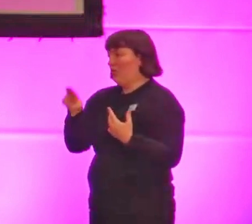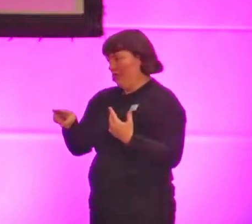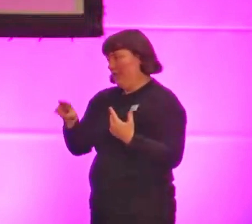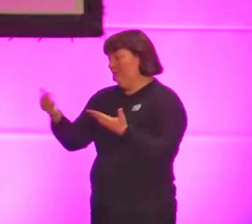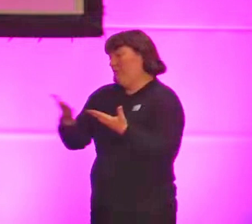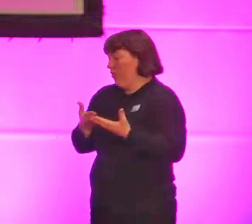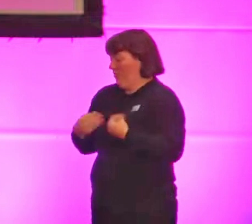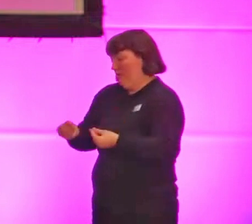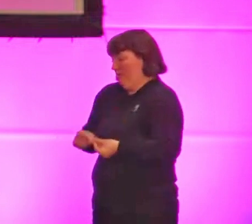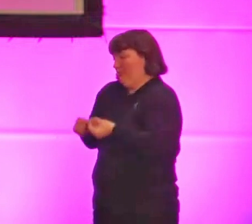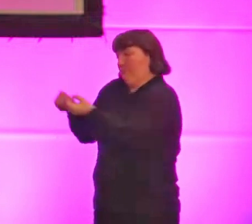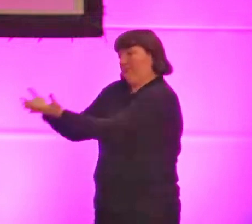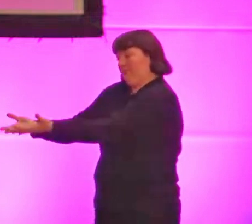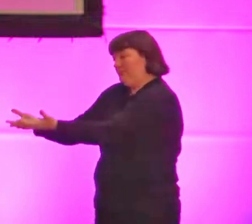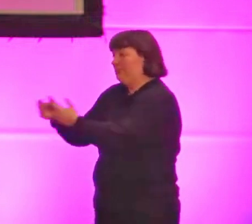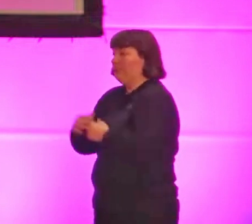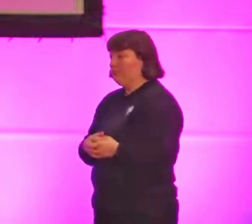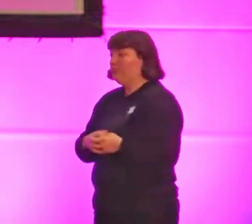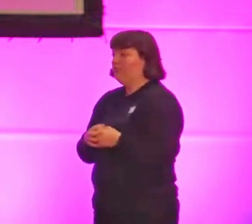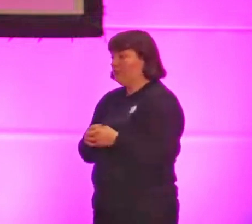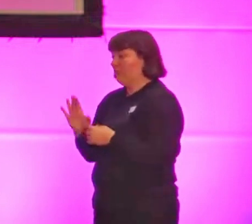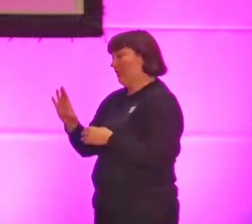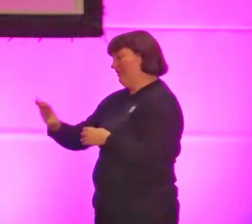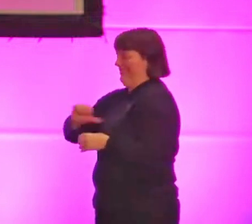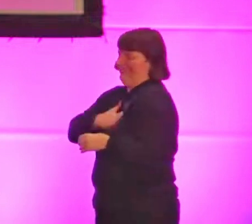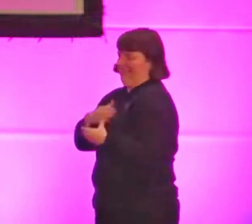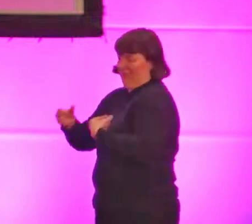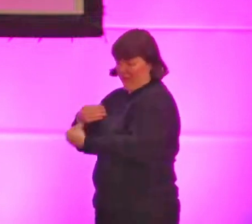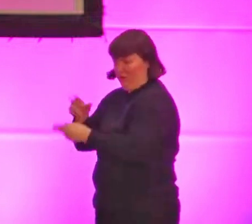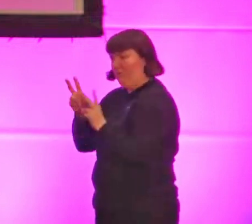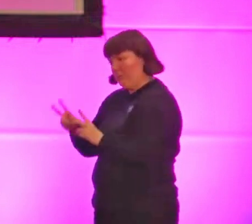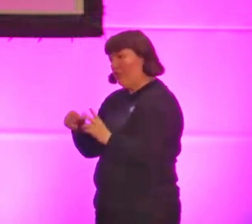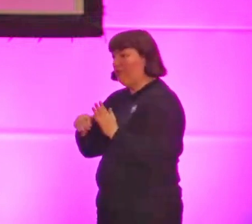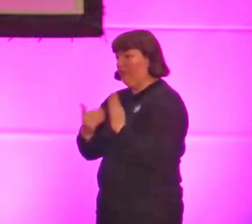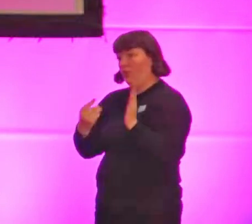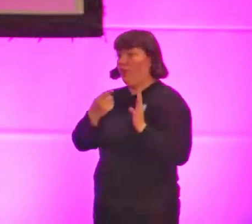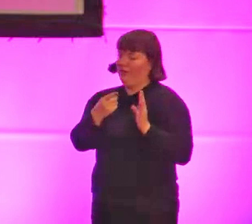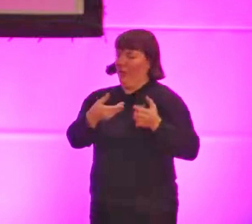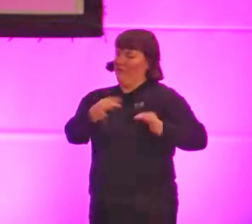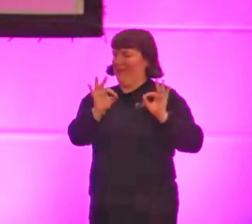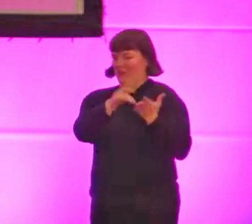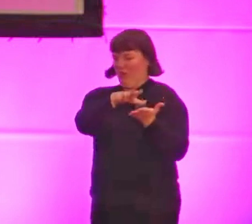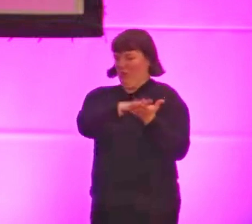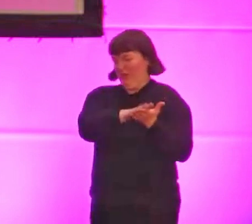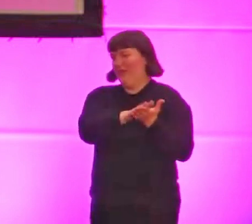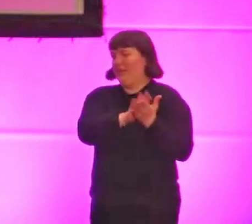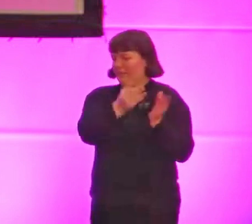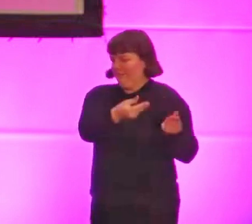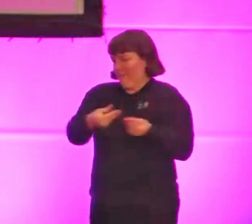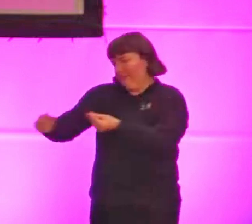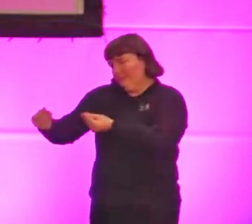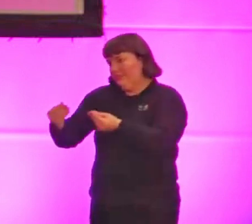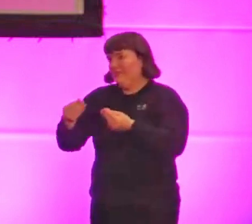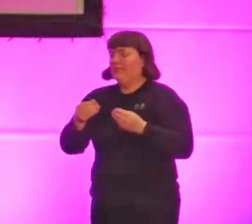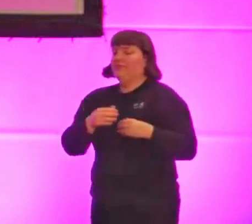det här materialet, dels från deras eget material, men också ifrån officiella dokument. Det var ju från